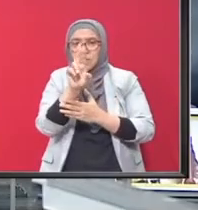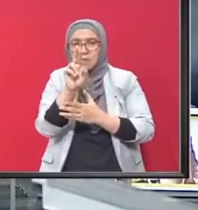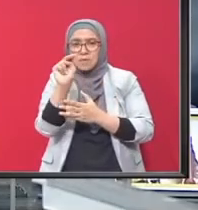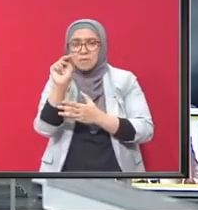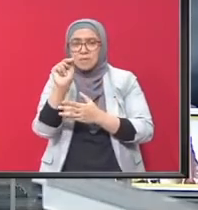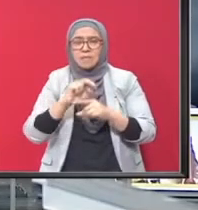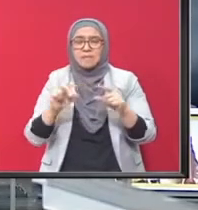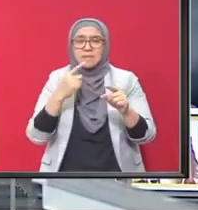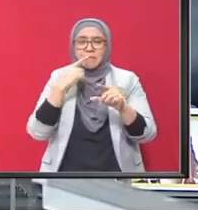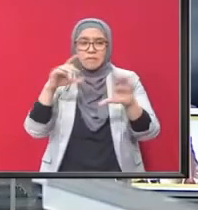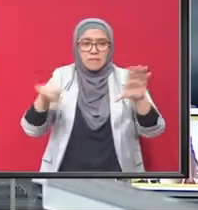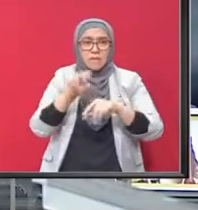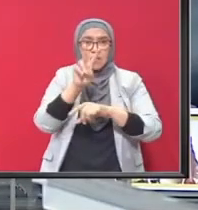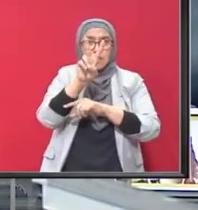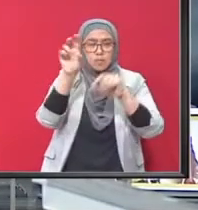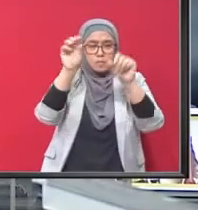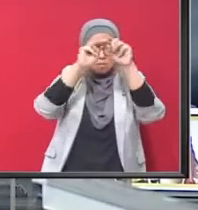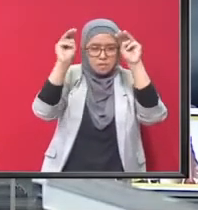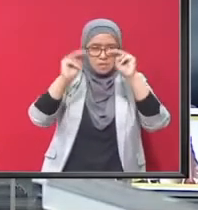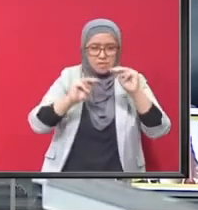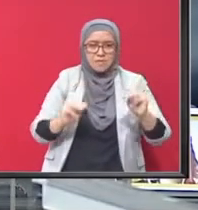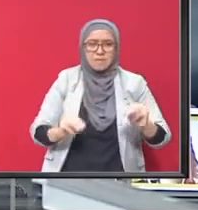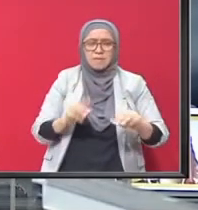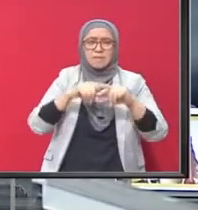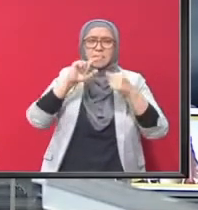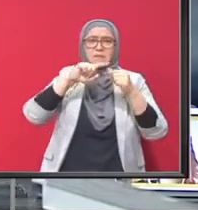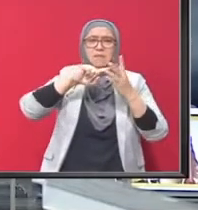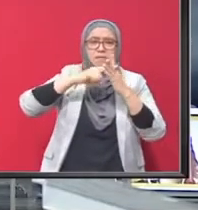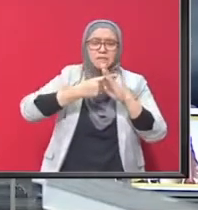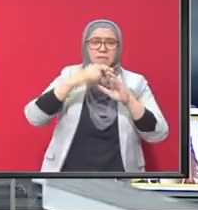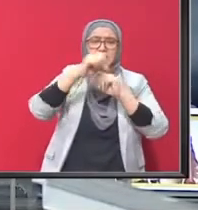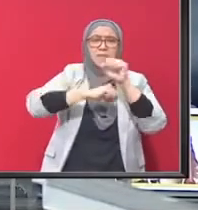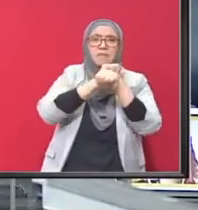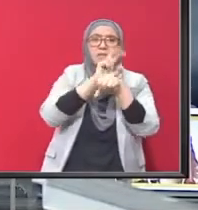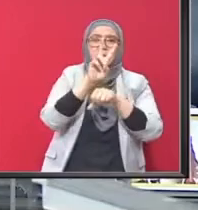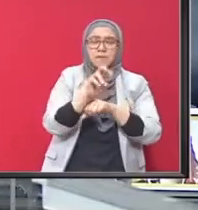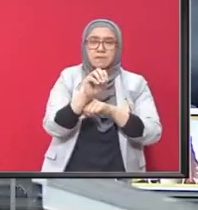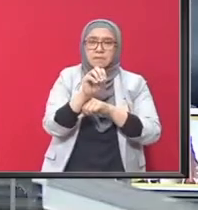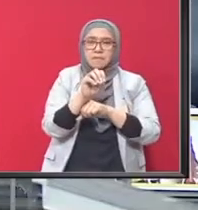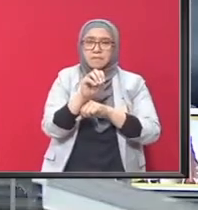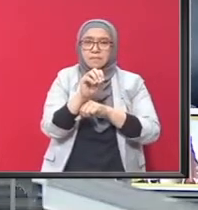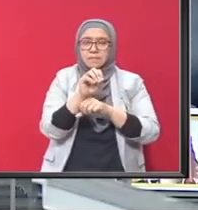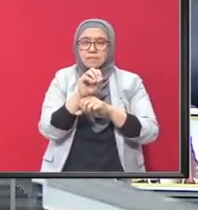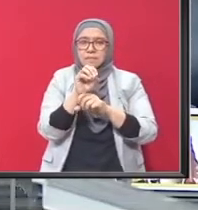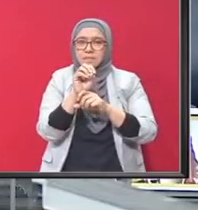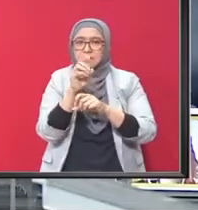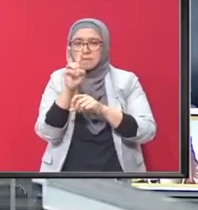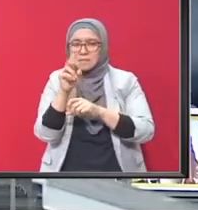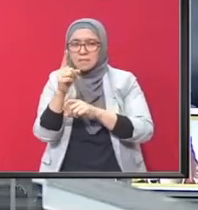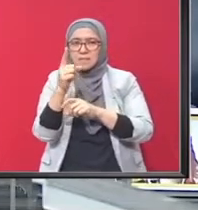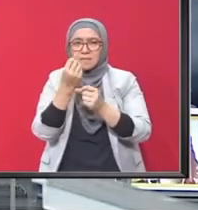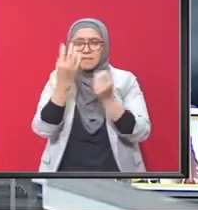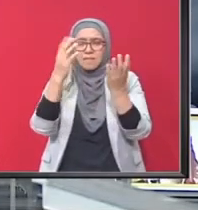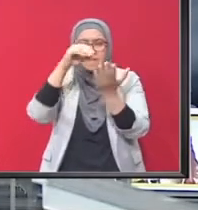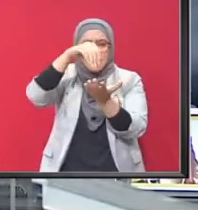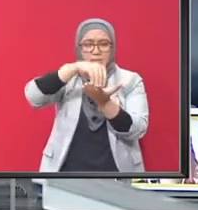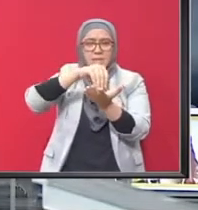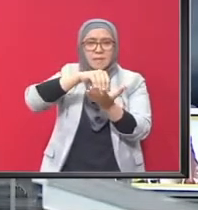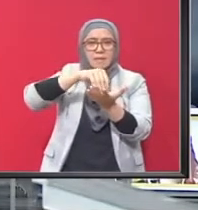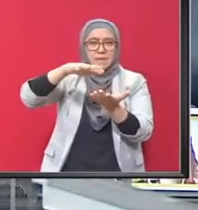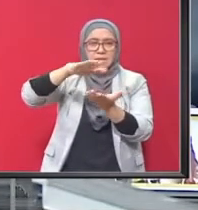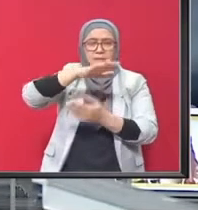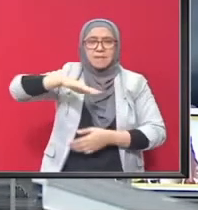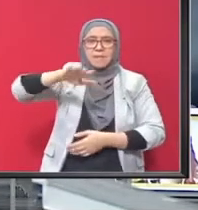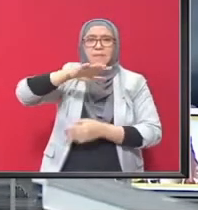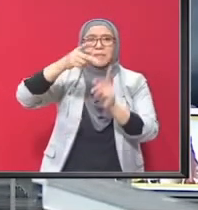Bermuda pada musim pertama tahun 2021 beberapa kawasan di bawah pke di pulau Pinang